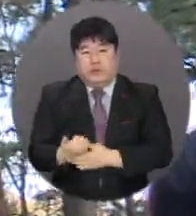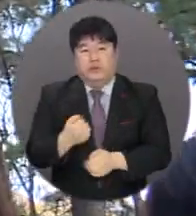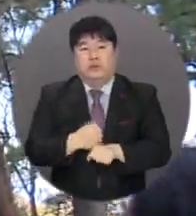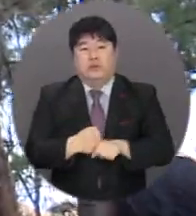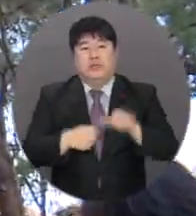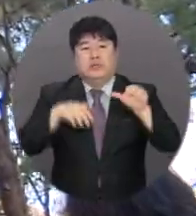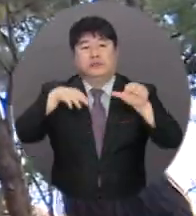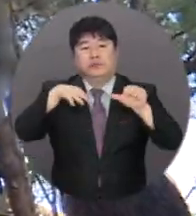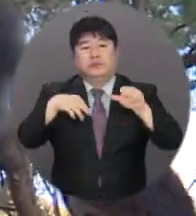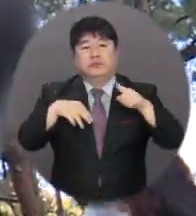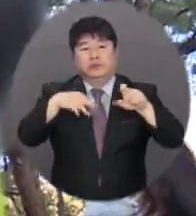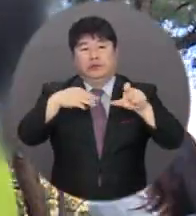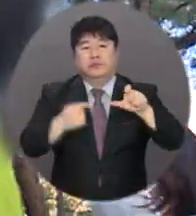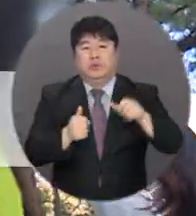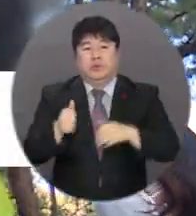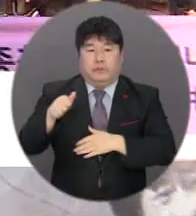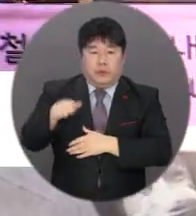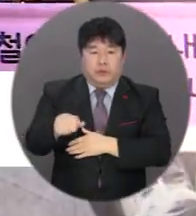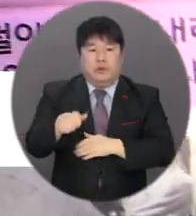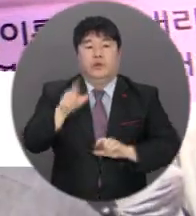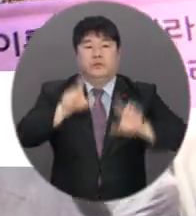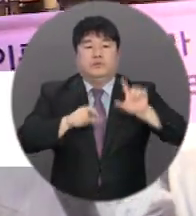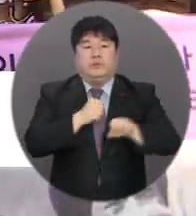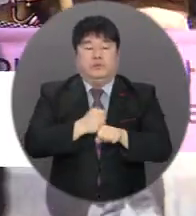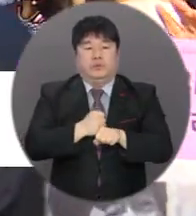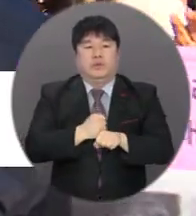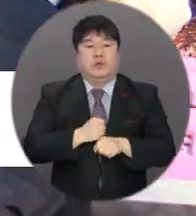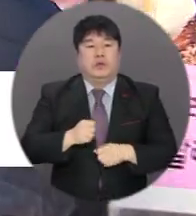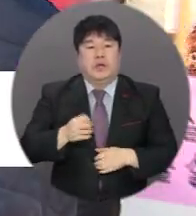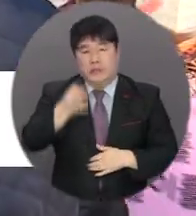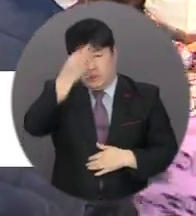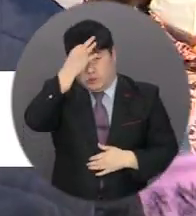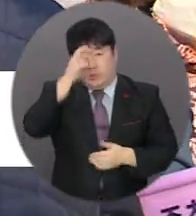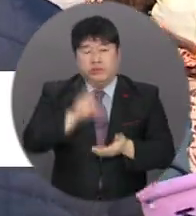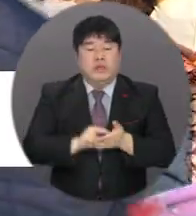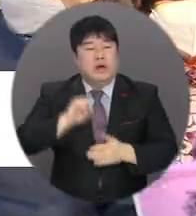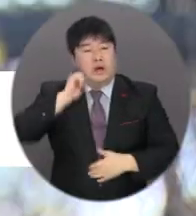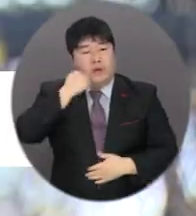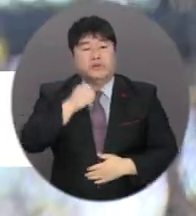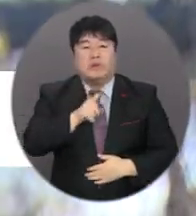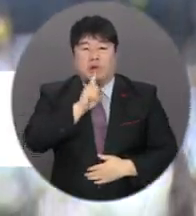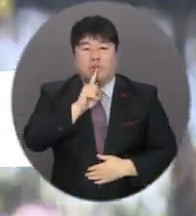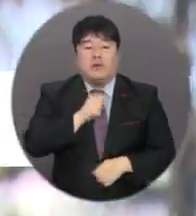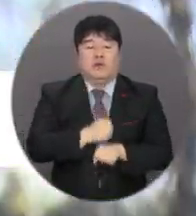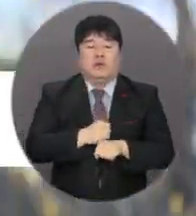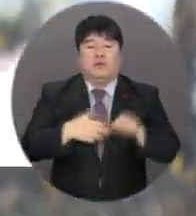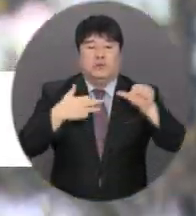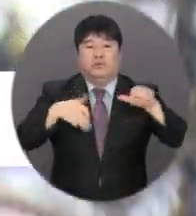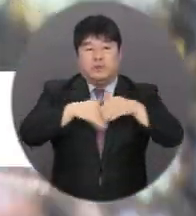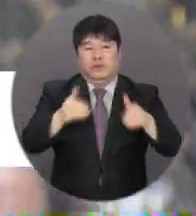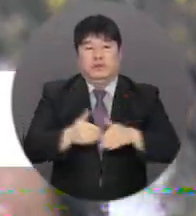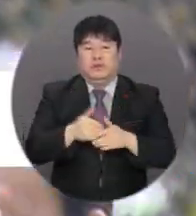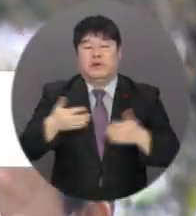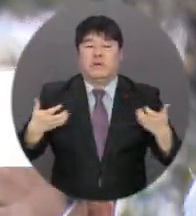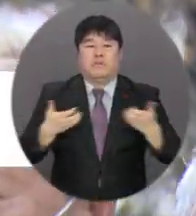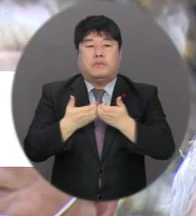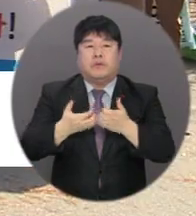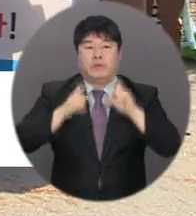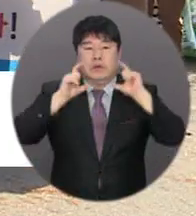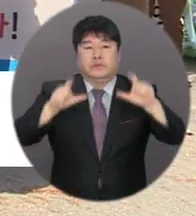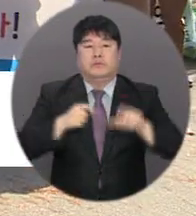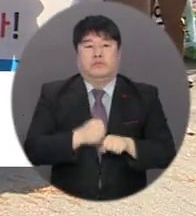앞으로 숙이는 방안은 저작권 문제와 기술적인 어려움으로 불가능하다고 밝혔습니다. 5.18 단체는 즉각 반박 성명을